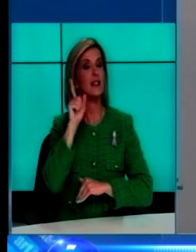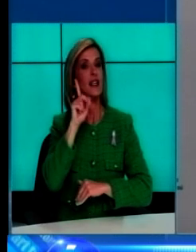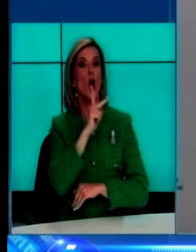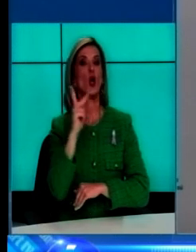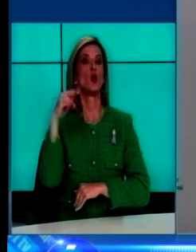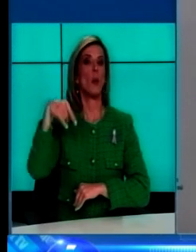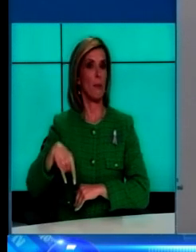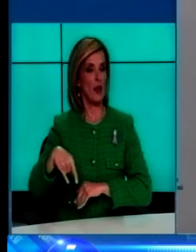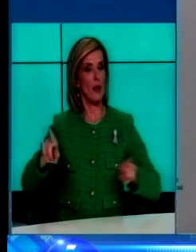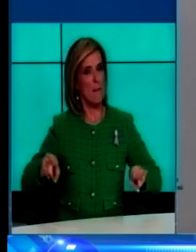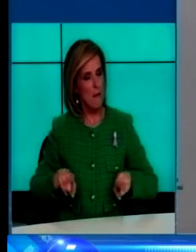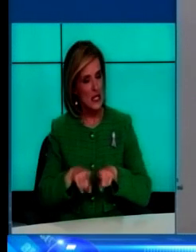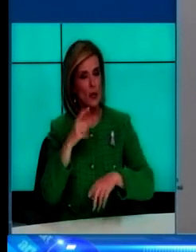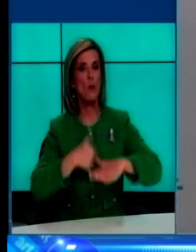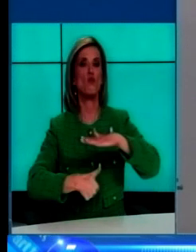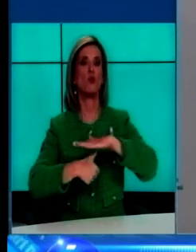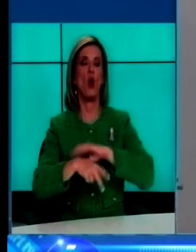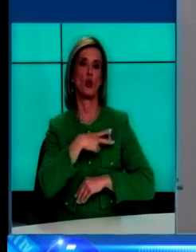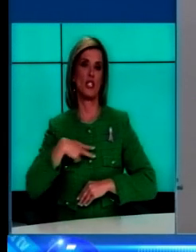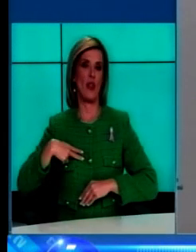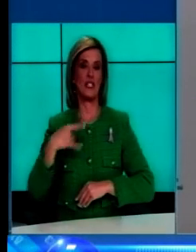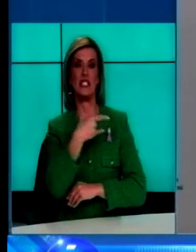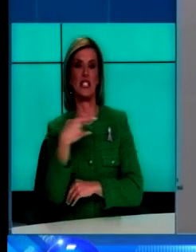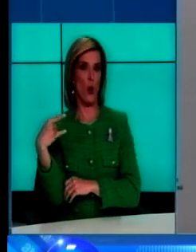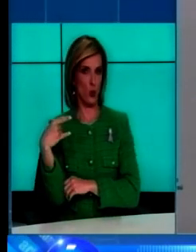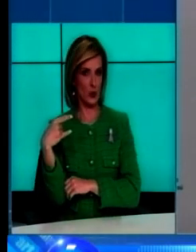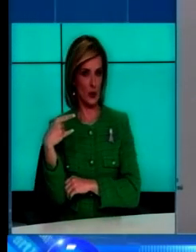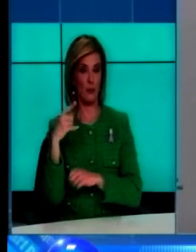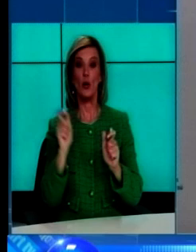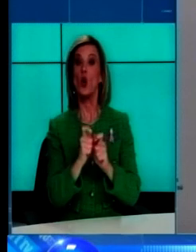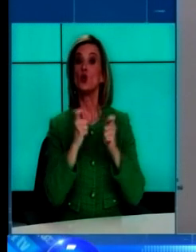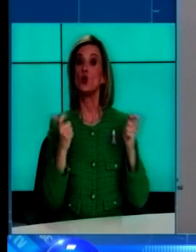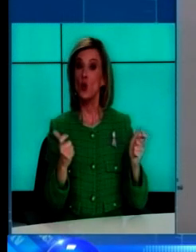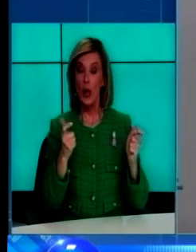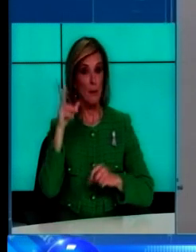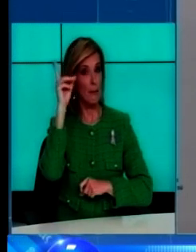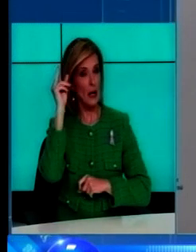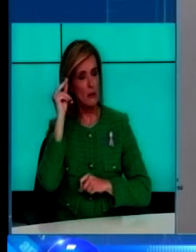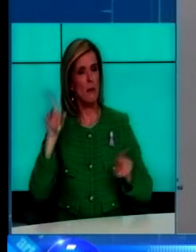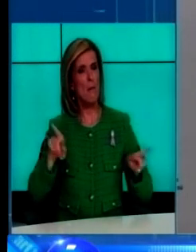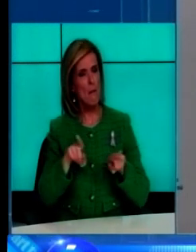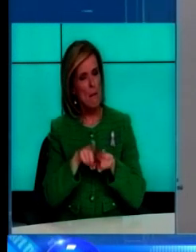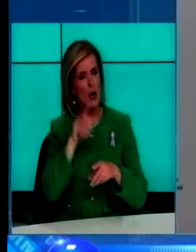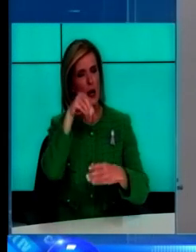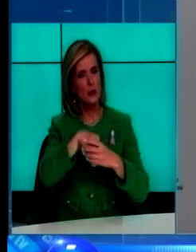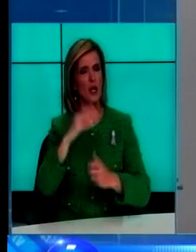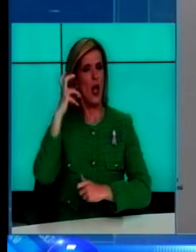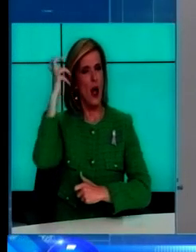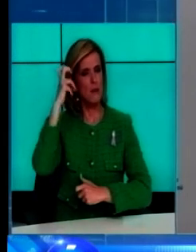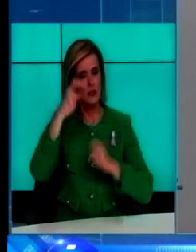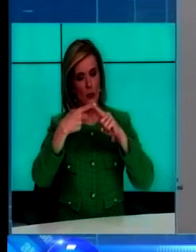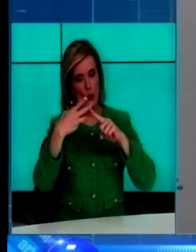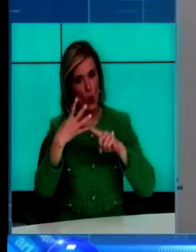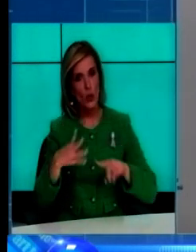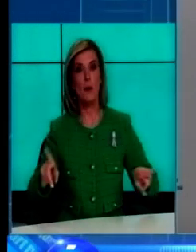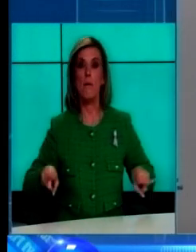πρόεδρο καθηγητή κύριο Ζαούτη, της Ιατρικής Σχολής ΕΚΠΑ και επιστημόνων μελών της Επιτροπής Εμπειρογνωμόνων. Και τέλος, από